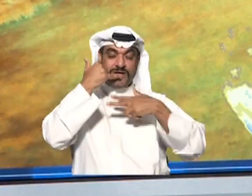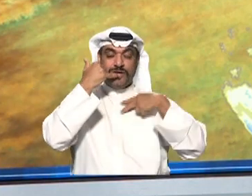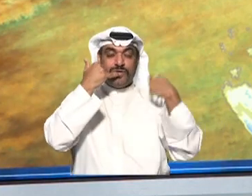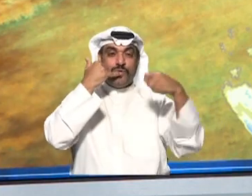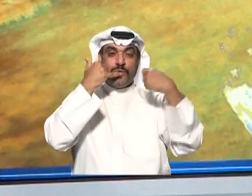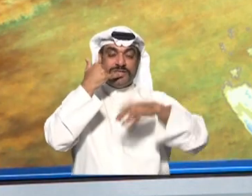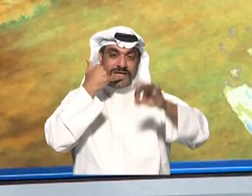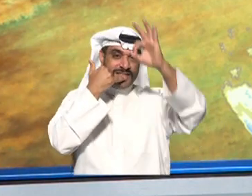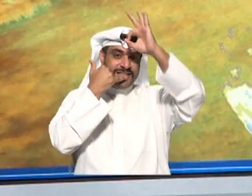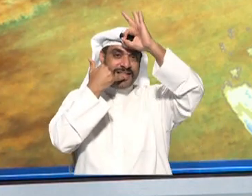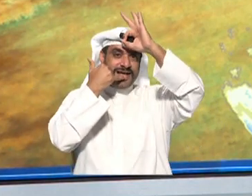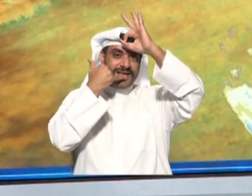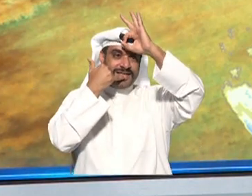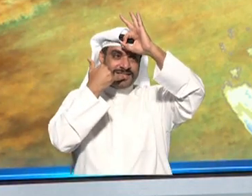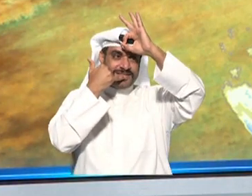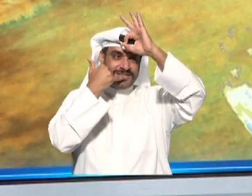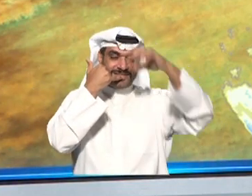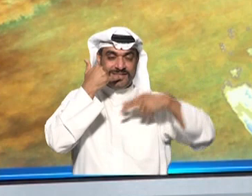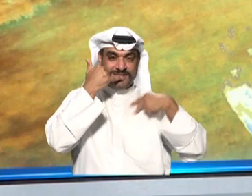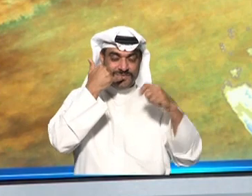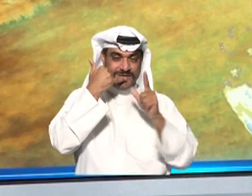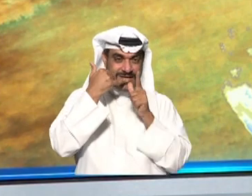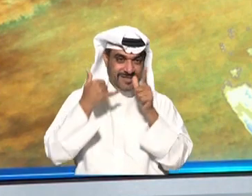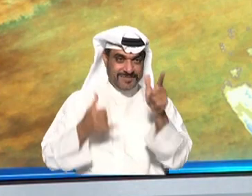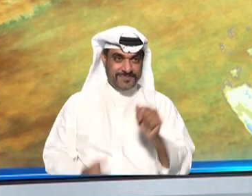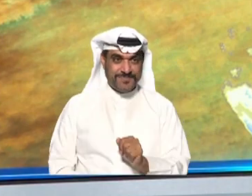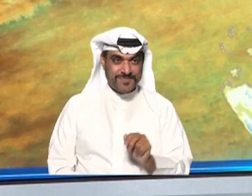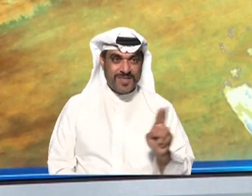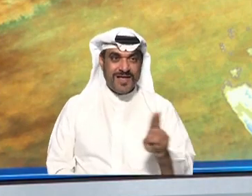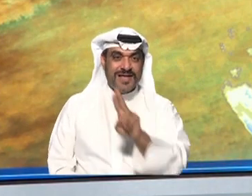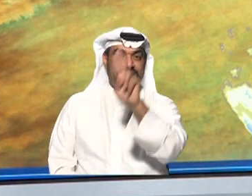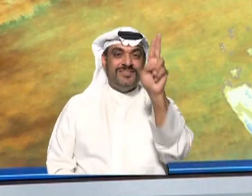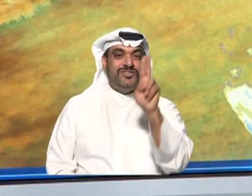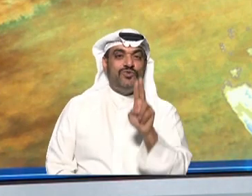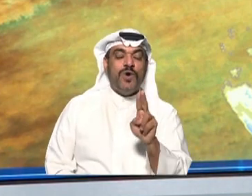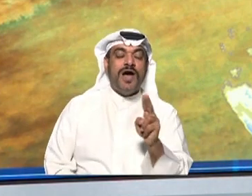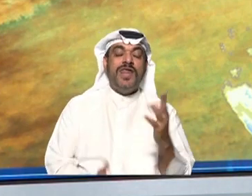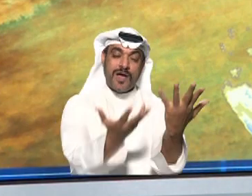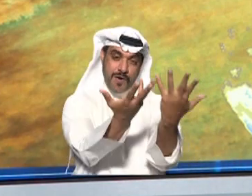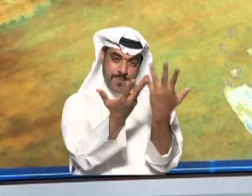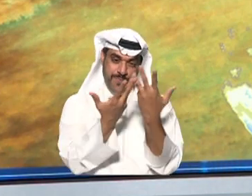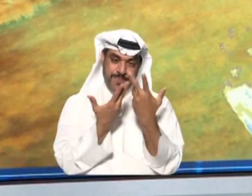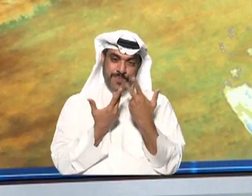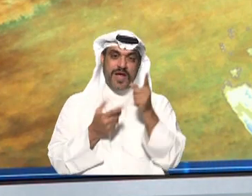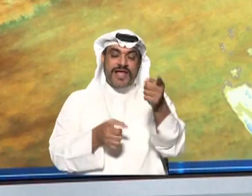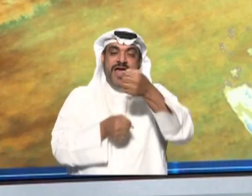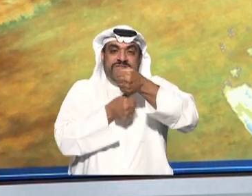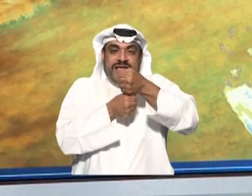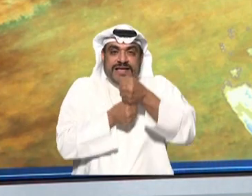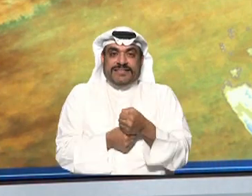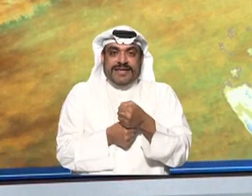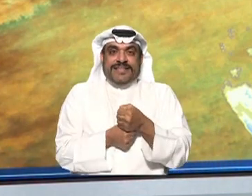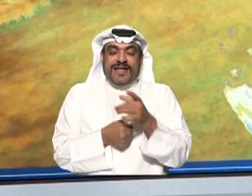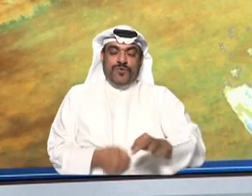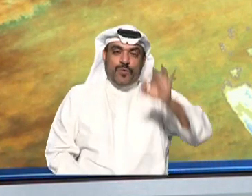الداخلية المقدم عبد الله الدوسري. أستاذ عبد الله، ممكن تخبرنا عن استعداداتكم